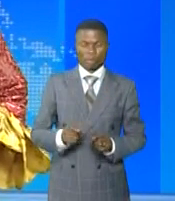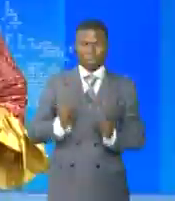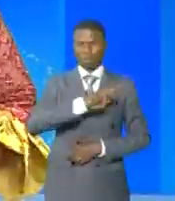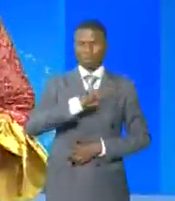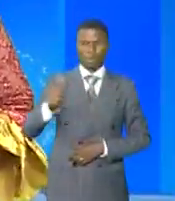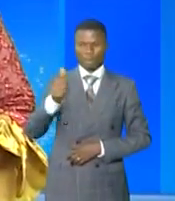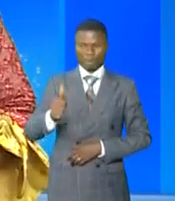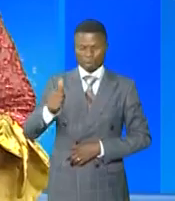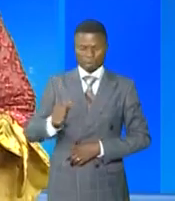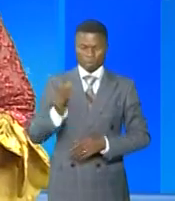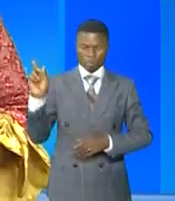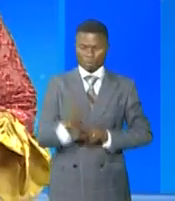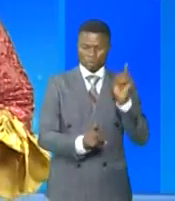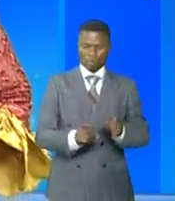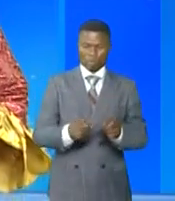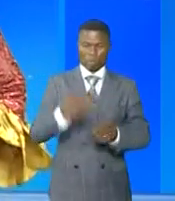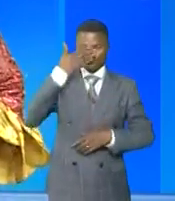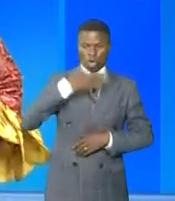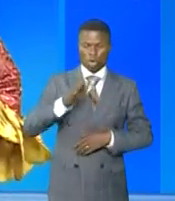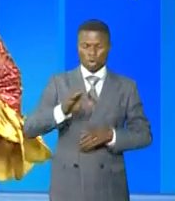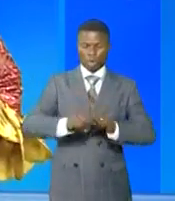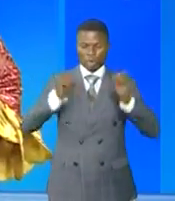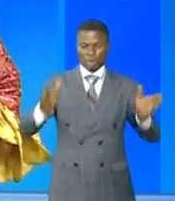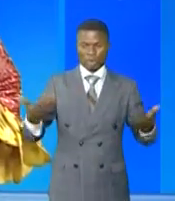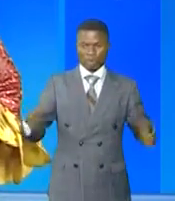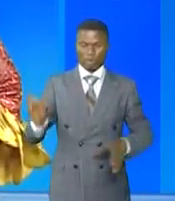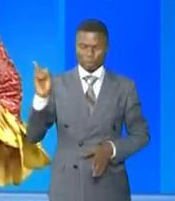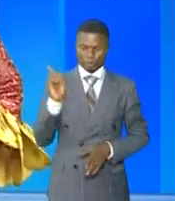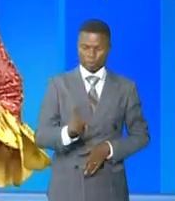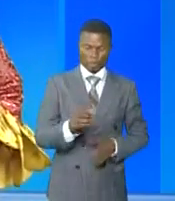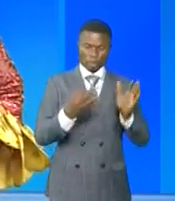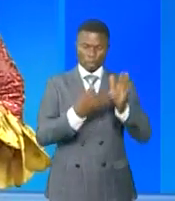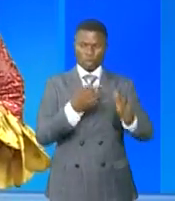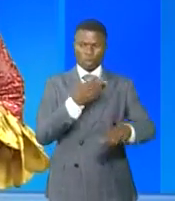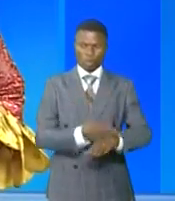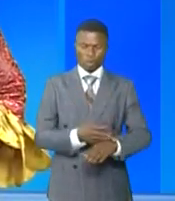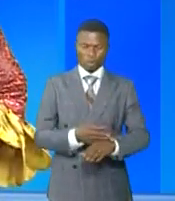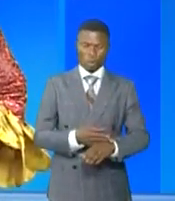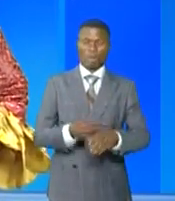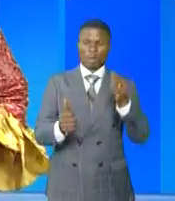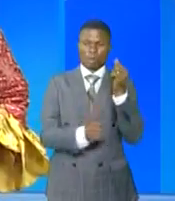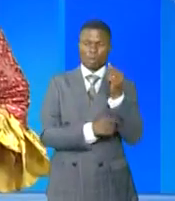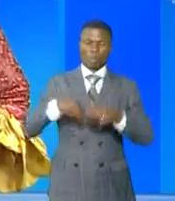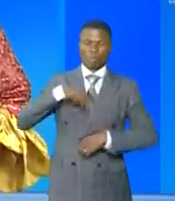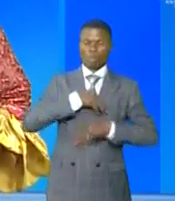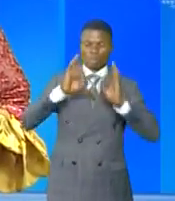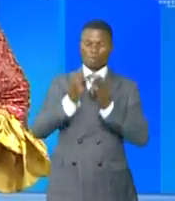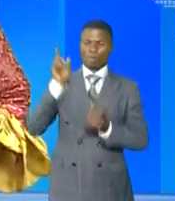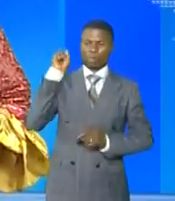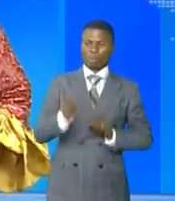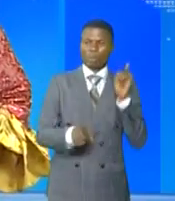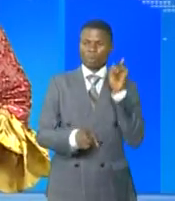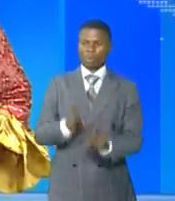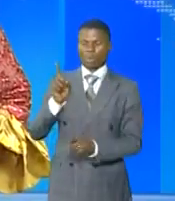en place terminée à la morgue de l'hôpital du Cinquantenaire, 8h, arrivée des membres de la famille, amis et